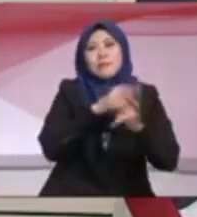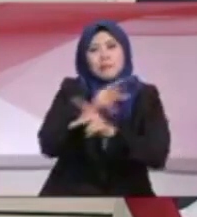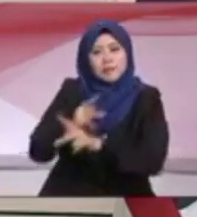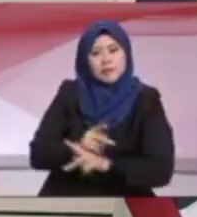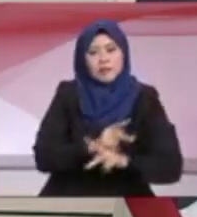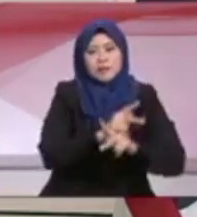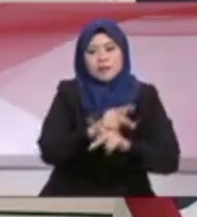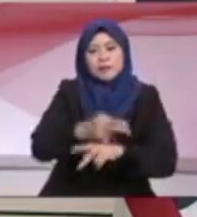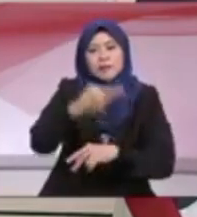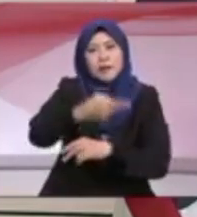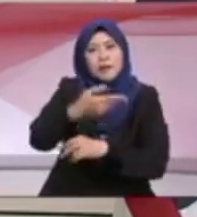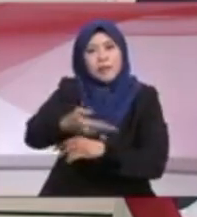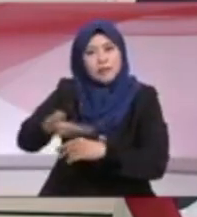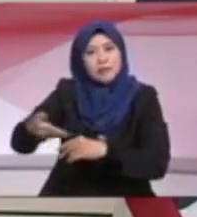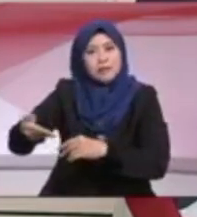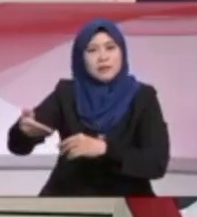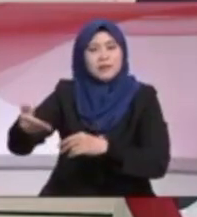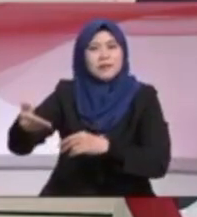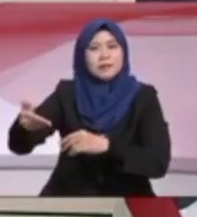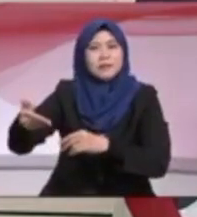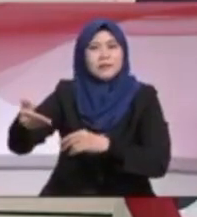menjaga harta